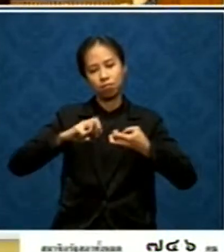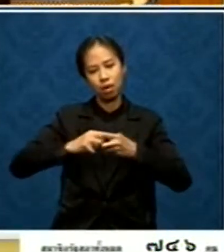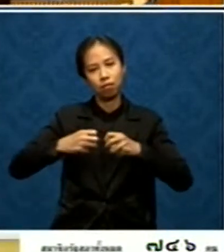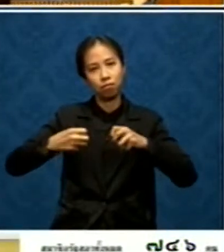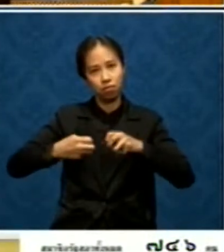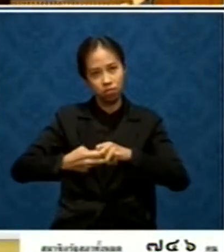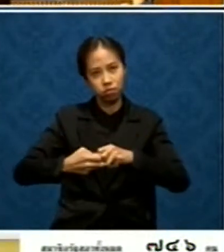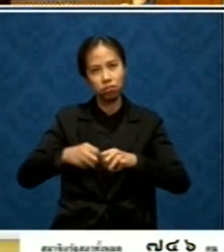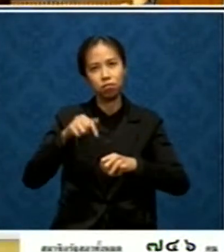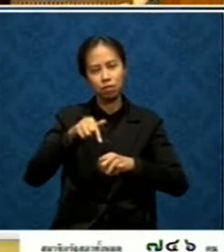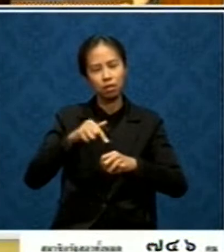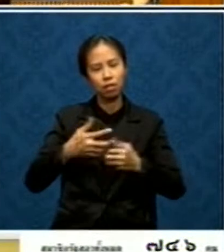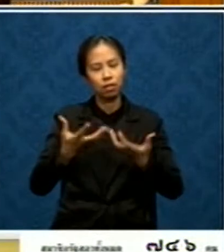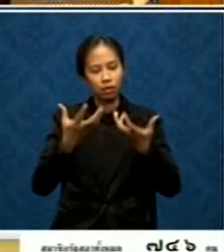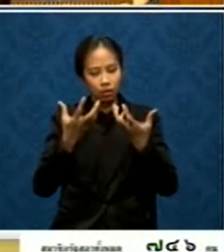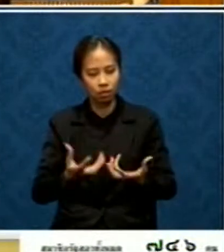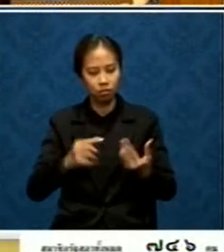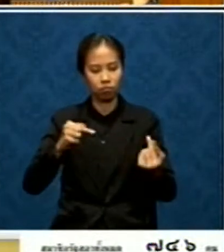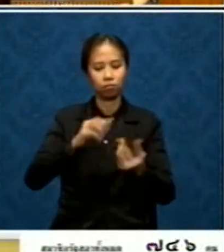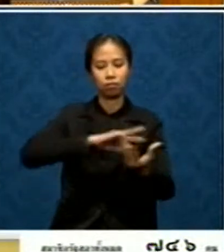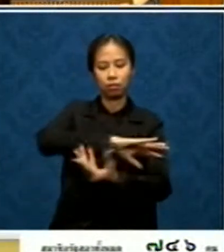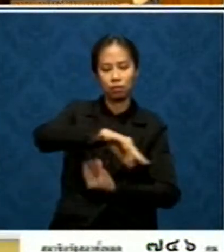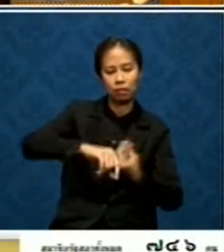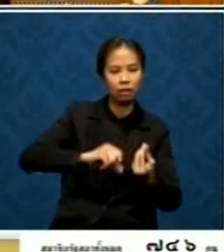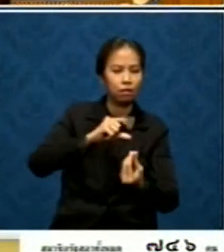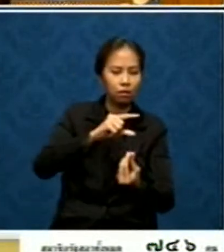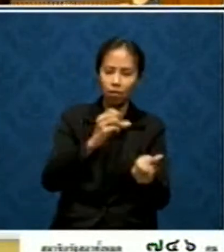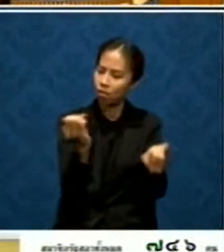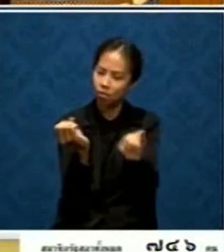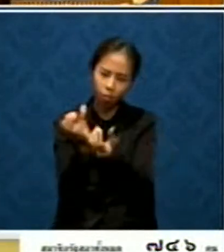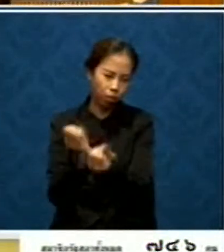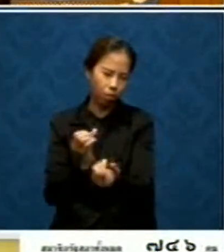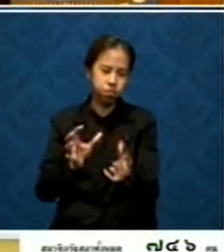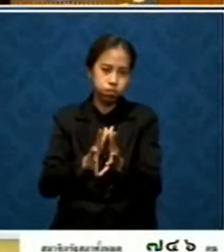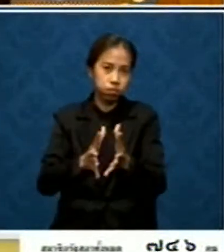ะวิกฤตทางเศรษฐกิจเป็นวงกว้าง